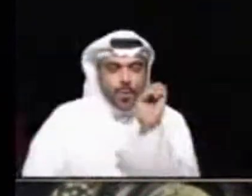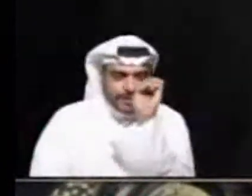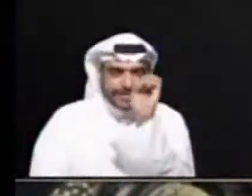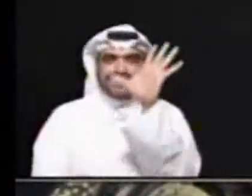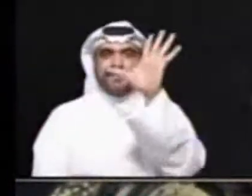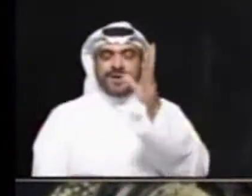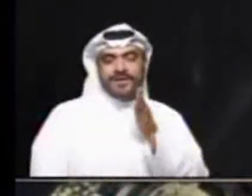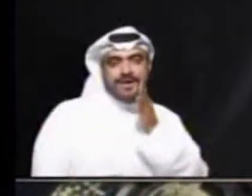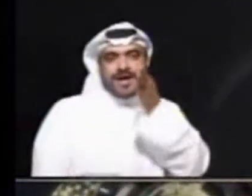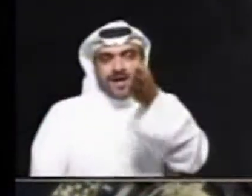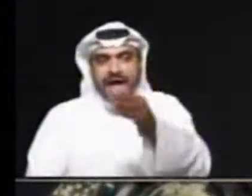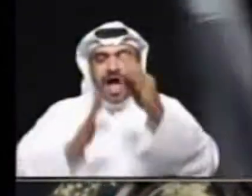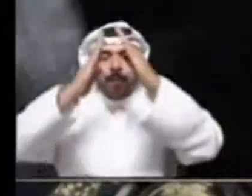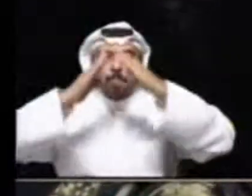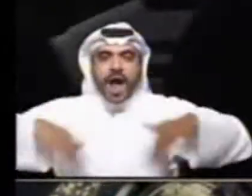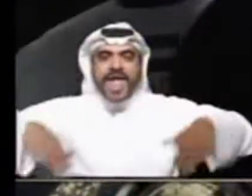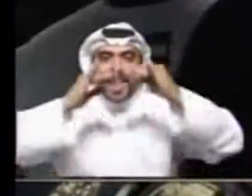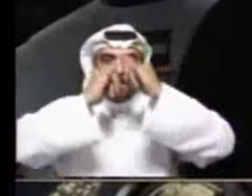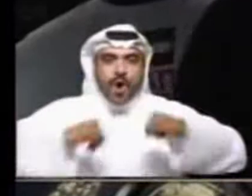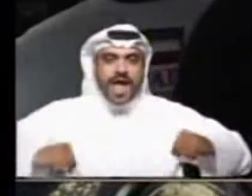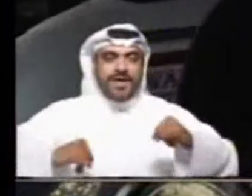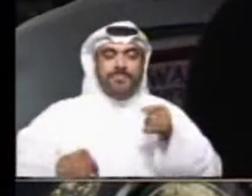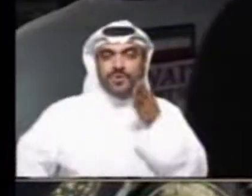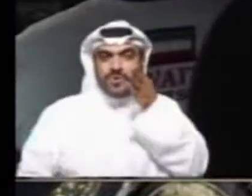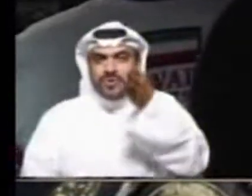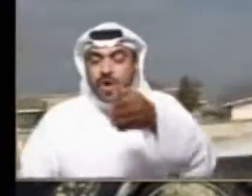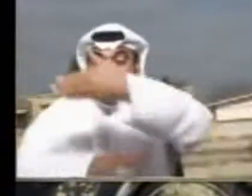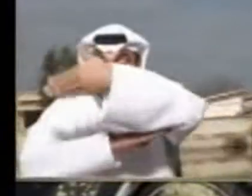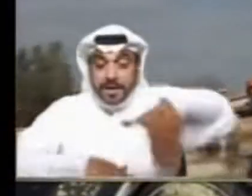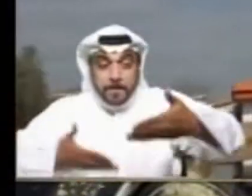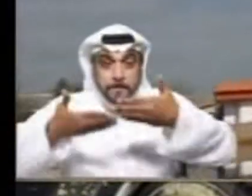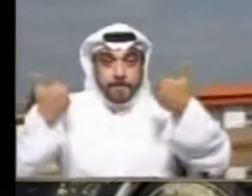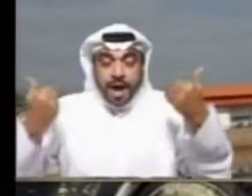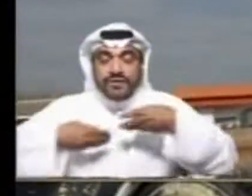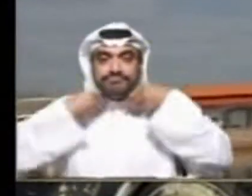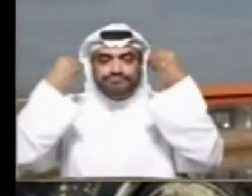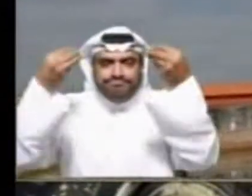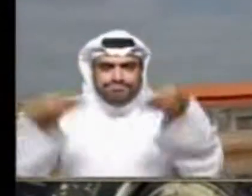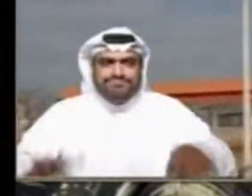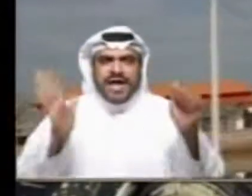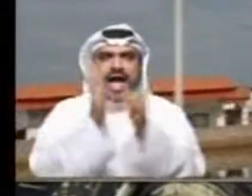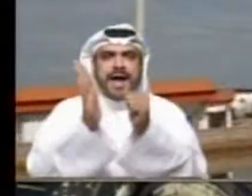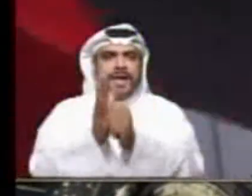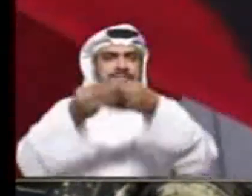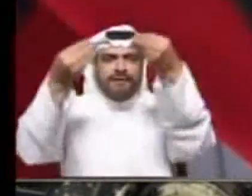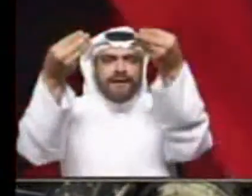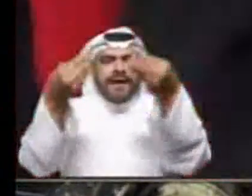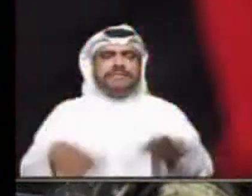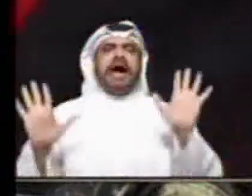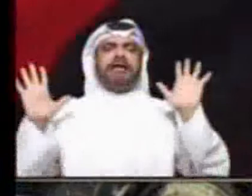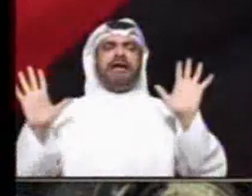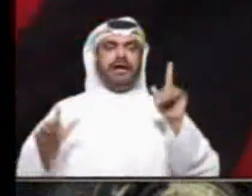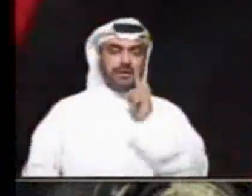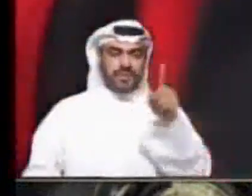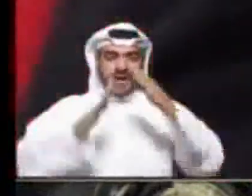حيث مخيماتهم ليقابلوا أناسا تقطعت بهم السبل وفقدوا منازلهم بكل ما فيها، فتحتويهم